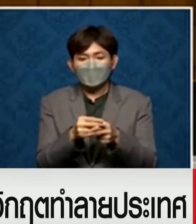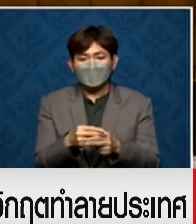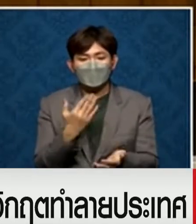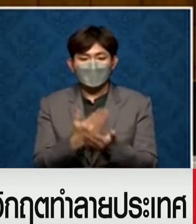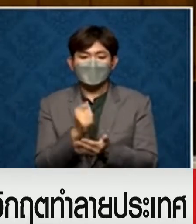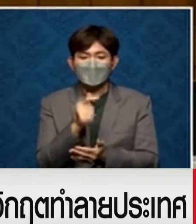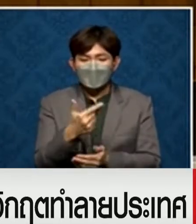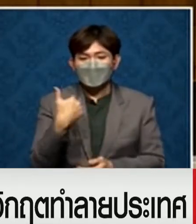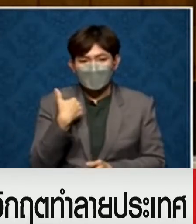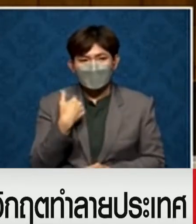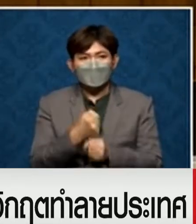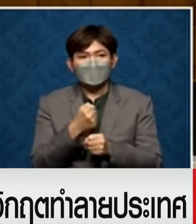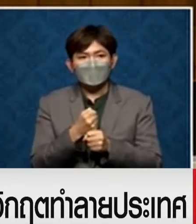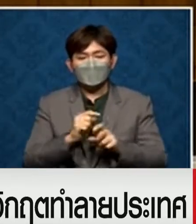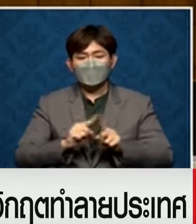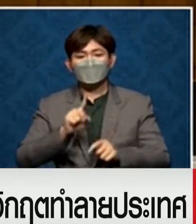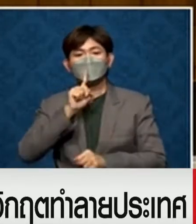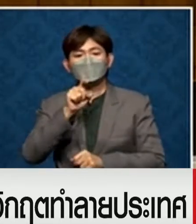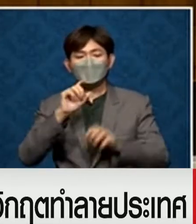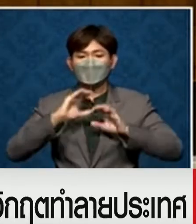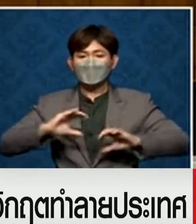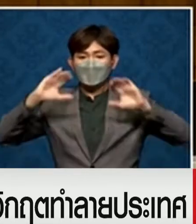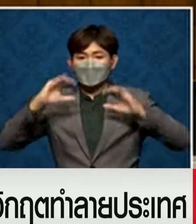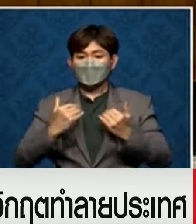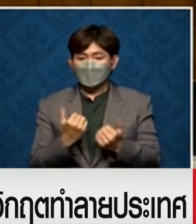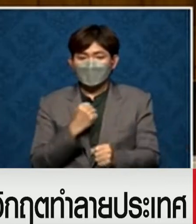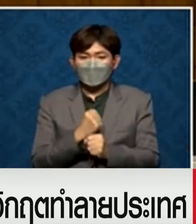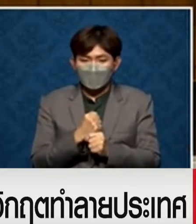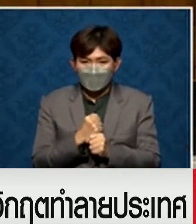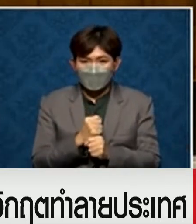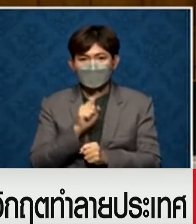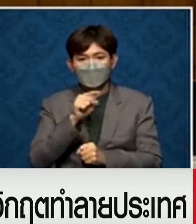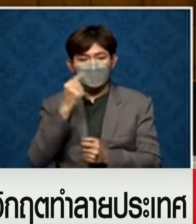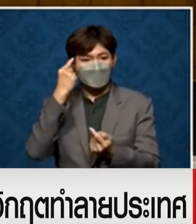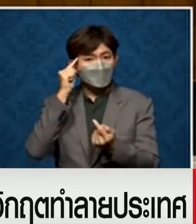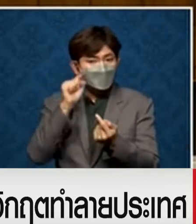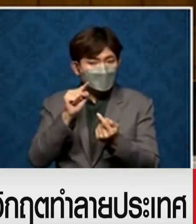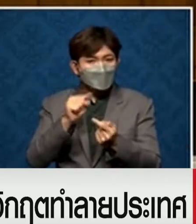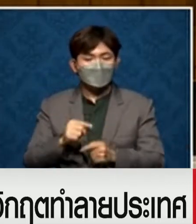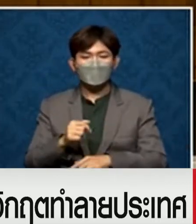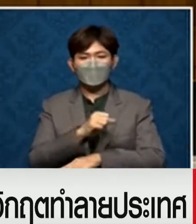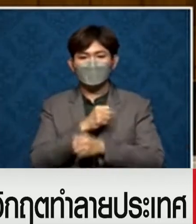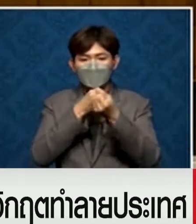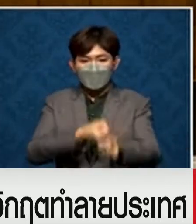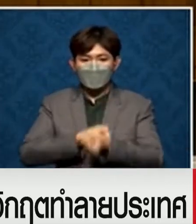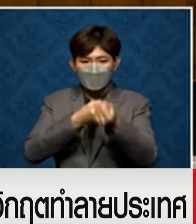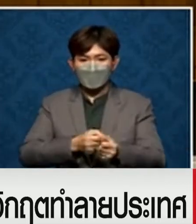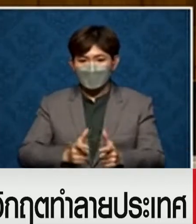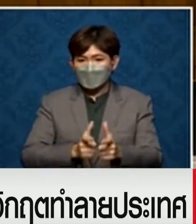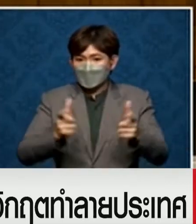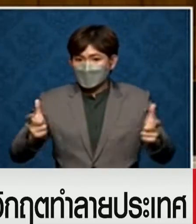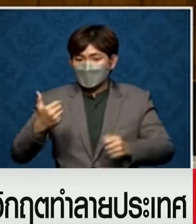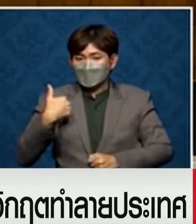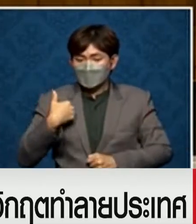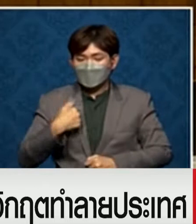เวลาจะบริหารอะไรเนี่ยผมก็ตัวกฎหมายนะผมก็กลัวเรื่องการทุจริตเพราะว่ามีแบบอย่างมาแล้วมีคนทุจริตมหาศาลมี